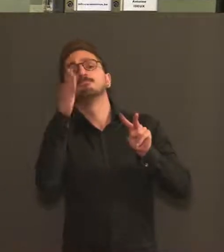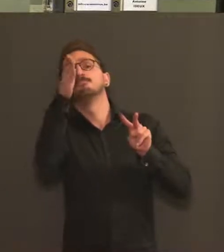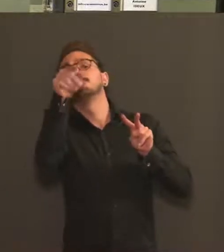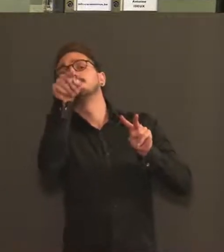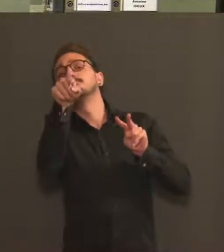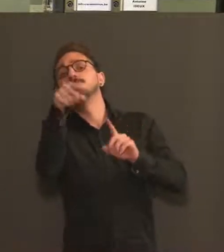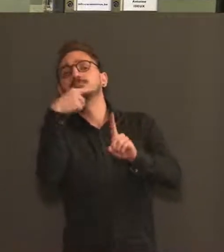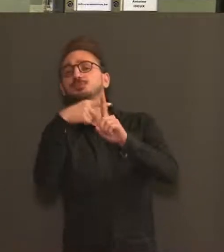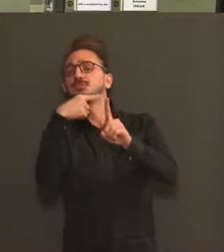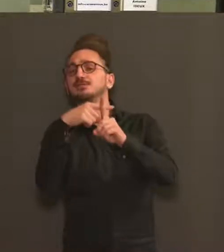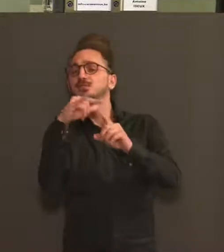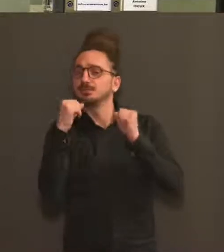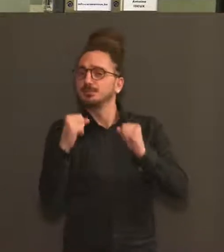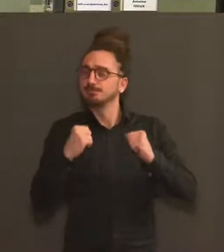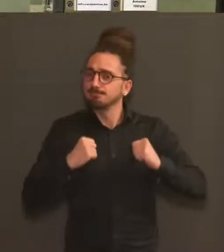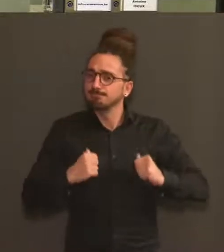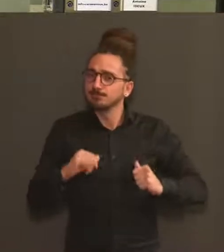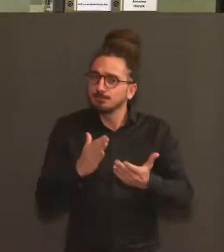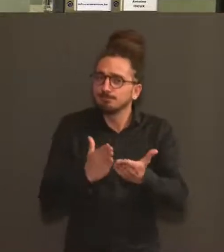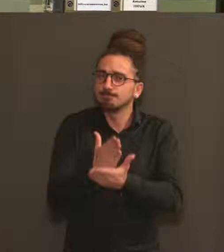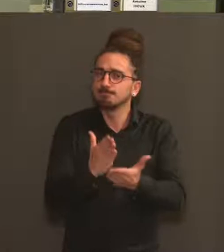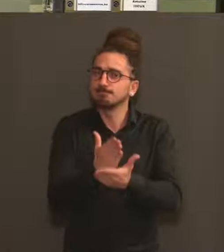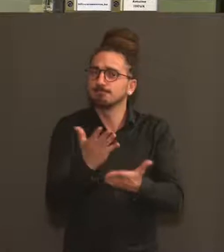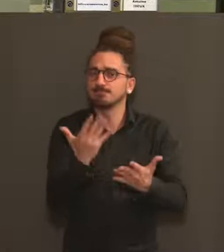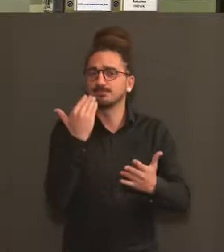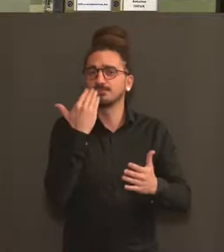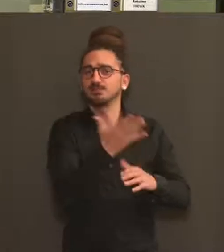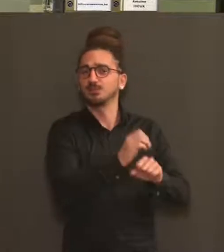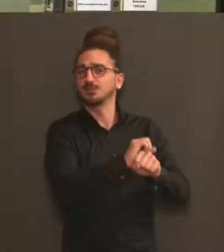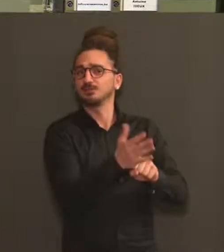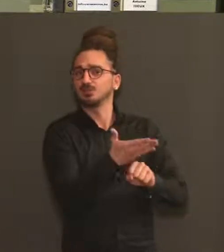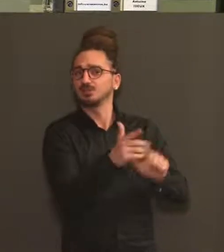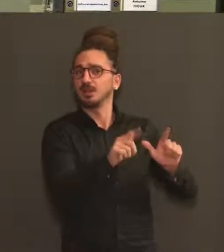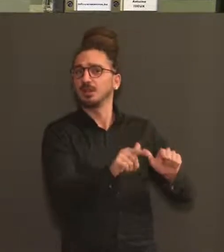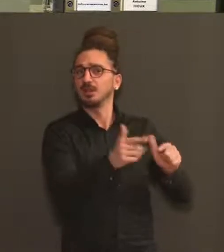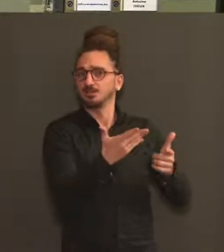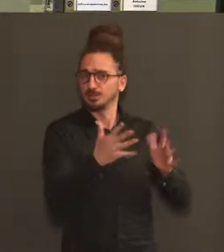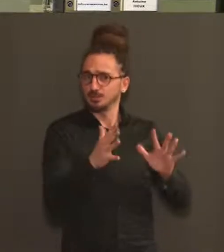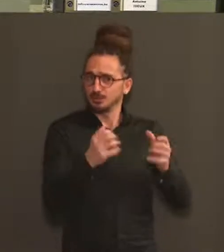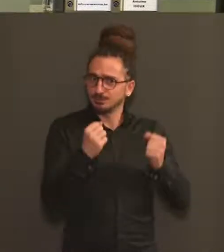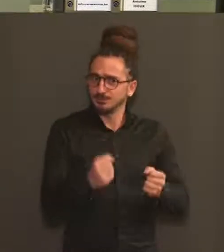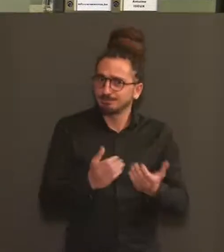Face à la Covid-19, la vaccination est la seule perspective dont nous